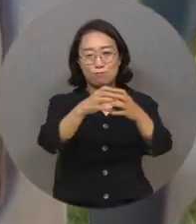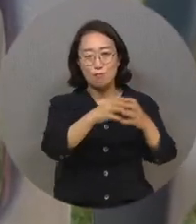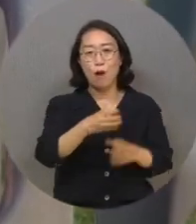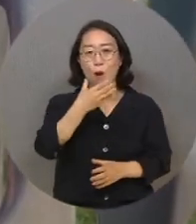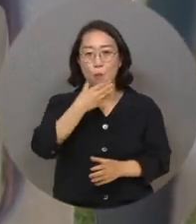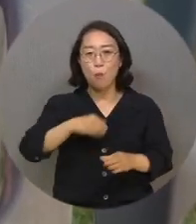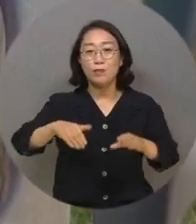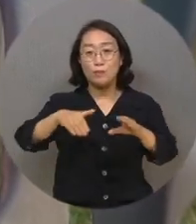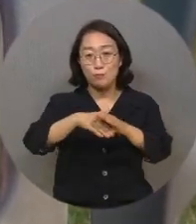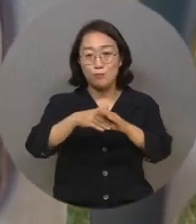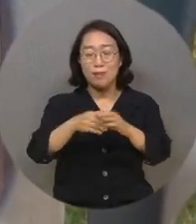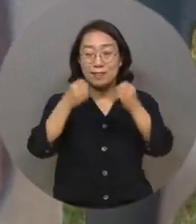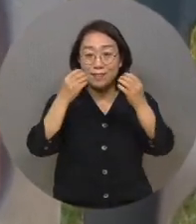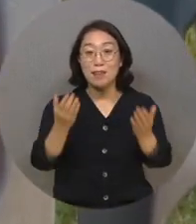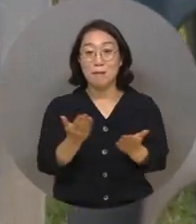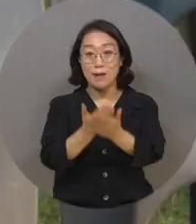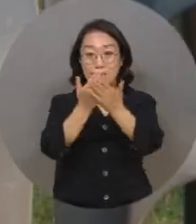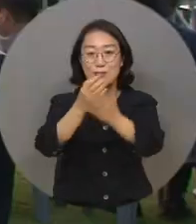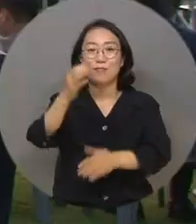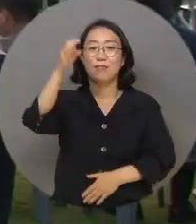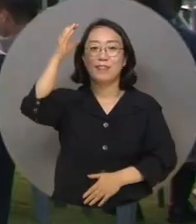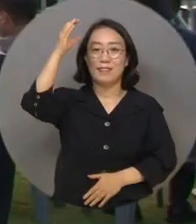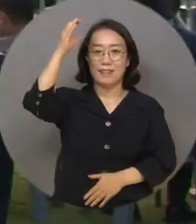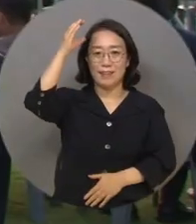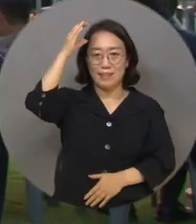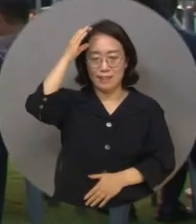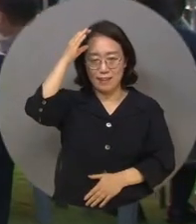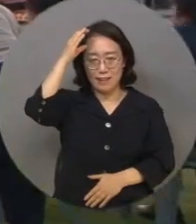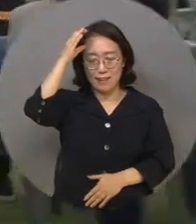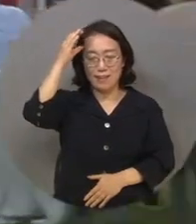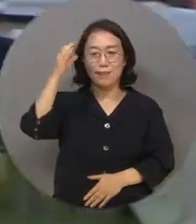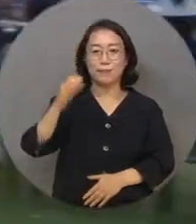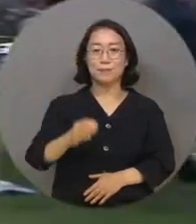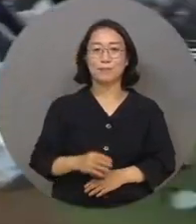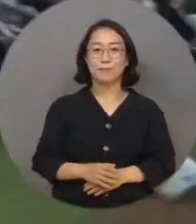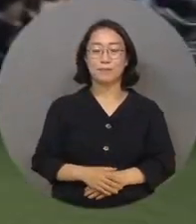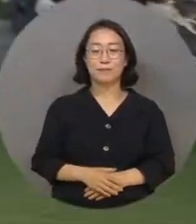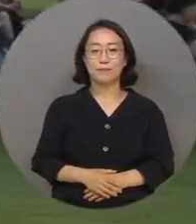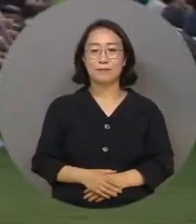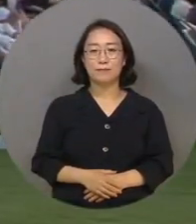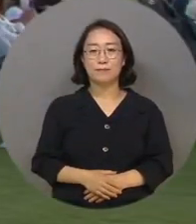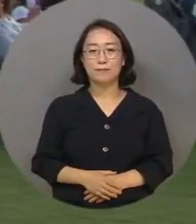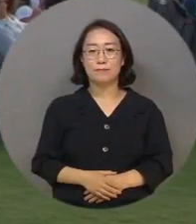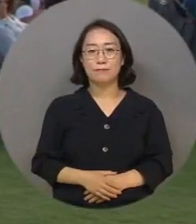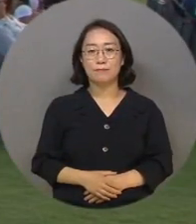문화를 조성해 나갈 수 있기를 기대해봅니다. 복지TV 뉴스 황병영입니다.